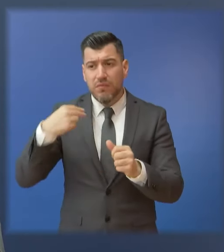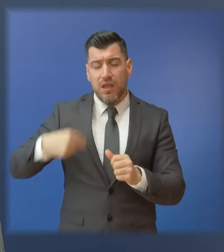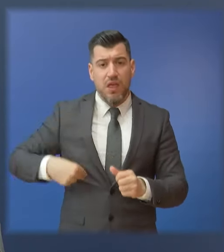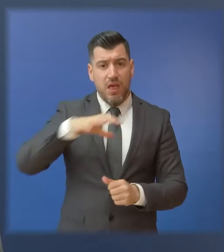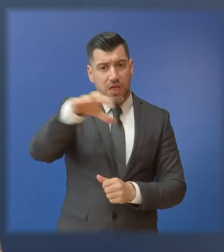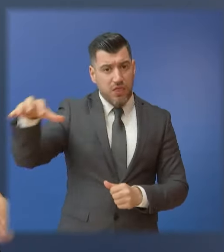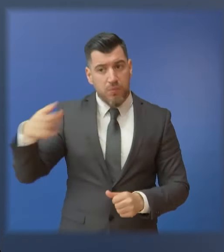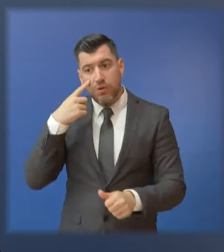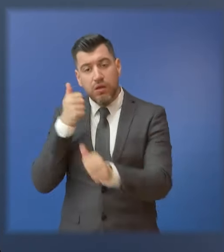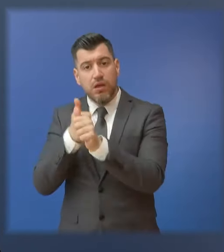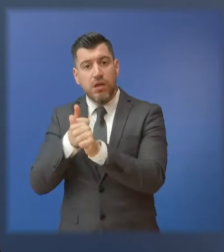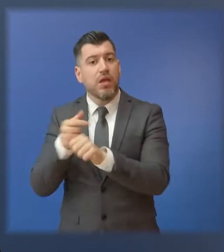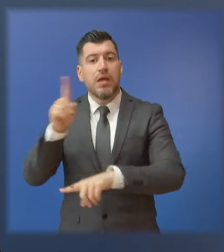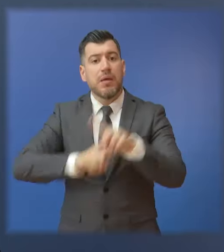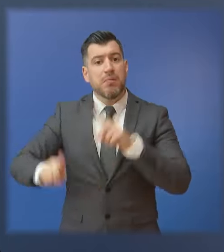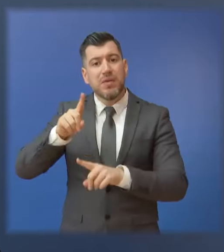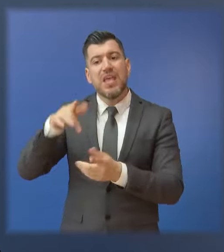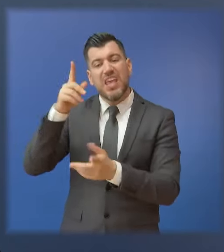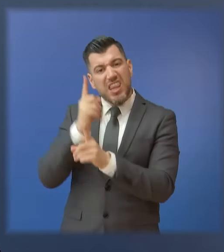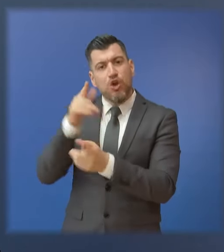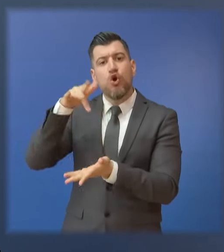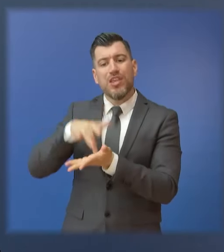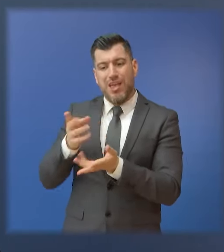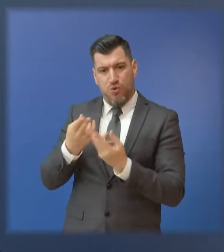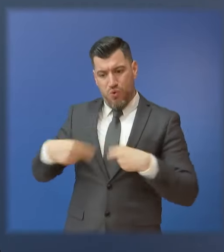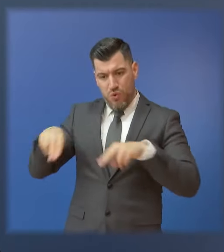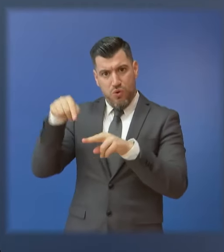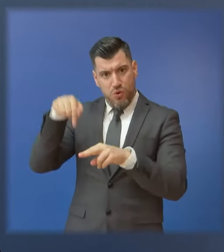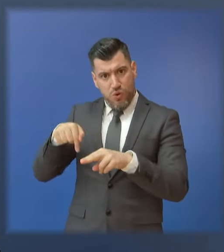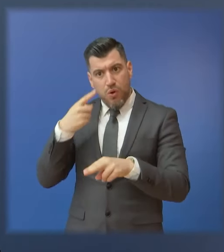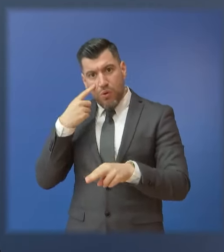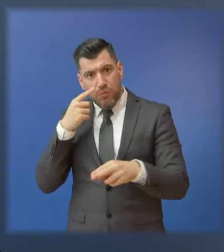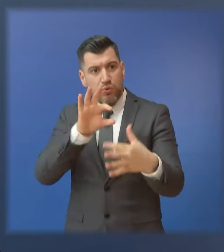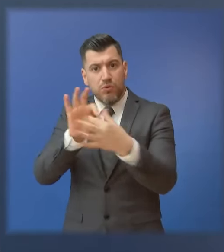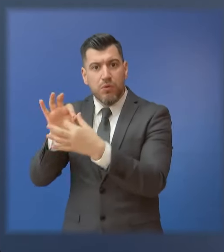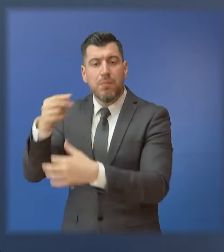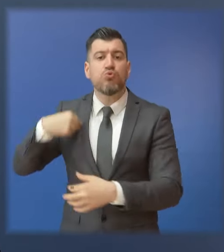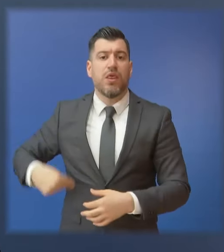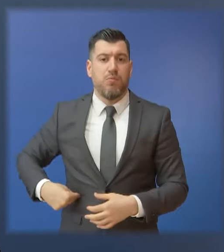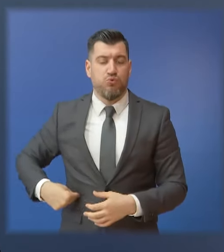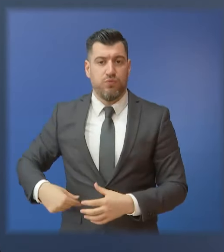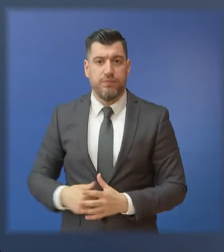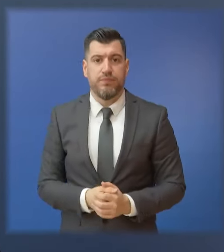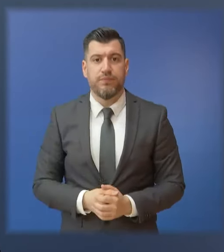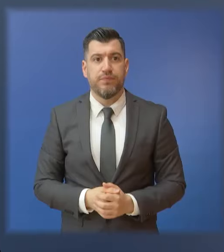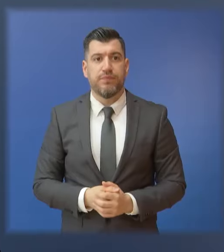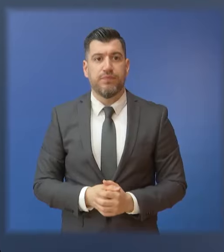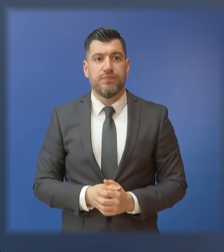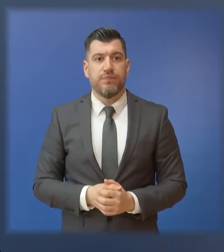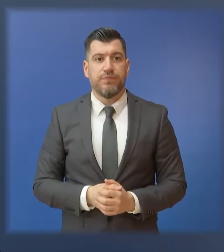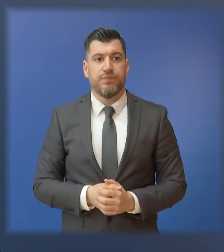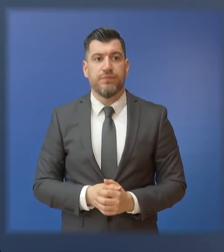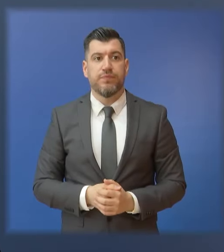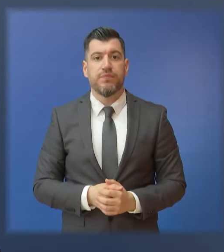παρακολουθούνται από την αποκεντρωμένη διοίκηση αττικής οι δράσεις για την αποτελεσματικότερη θωράκιση